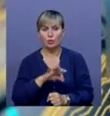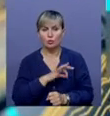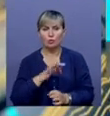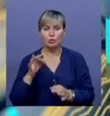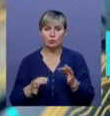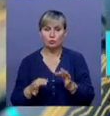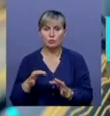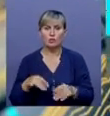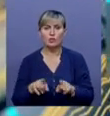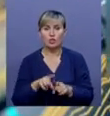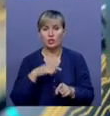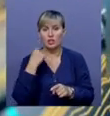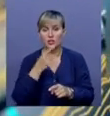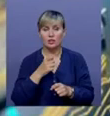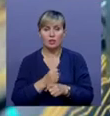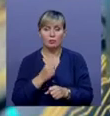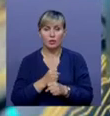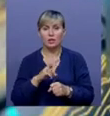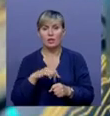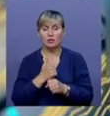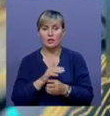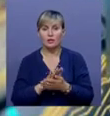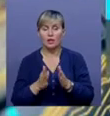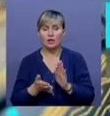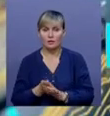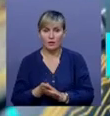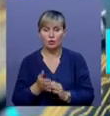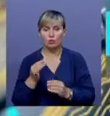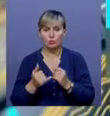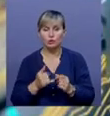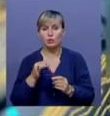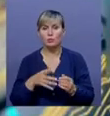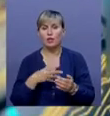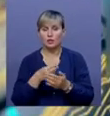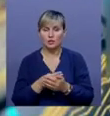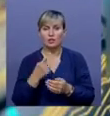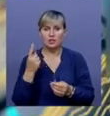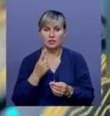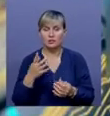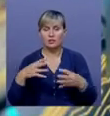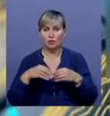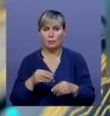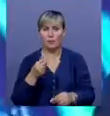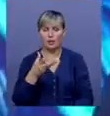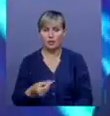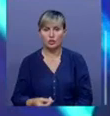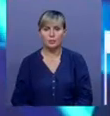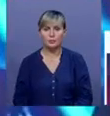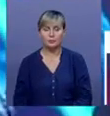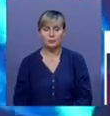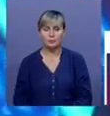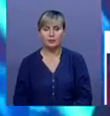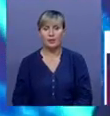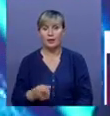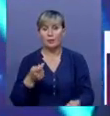исполнителя а также лица работающий на основании договоров по оказанию услуг и плательщики единого совокупного платежа те предприятия